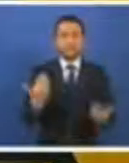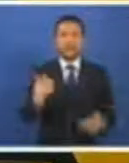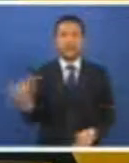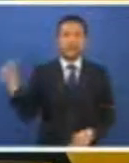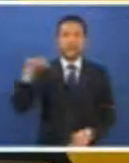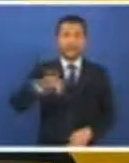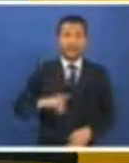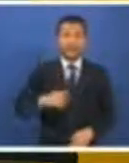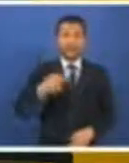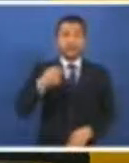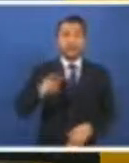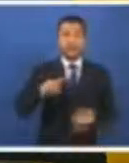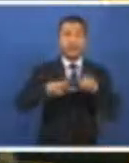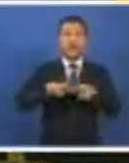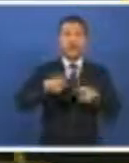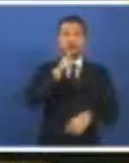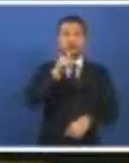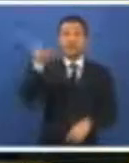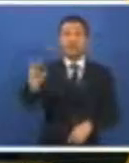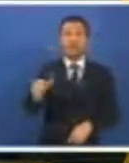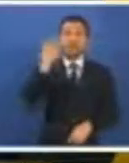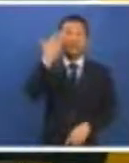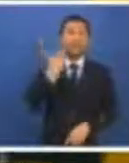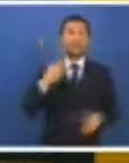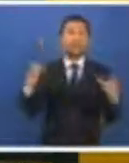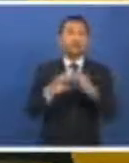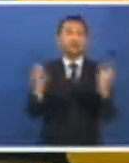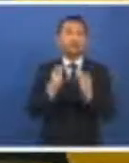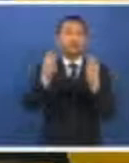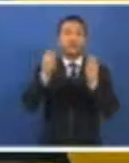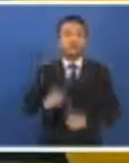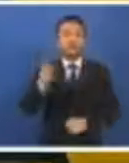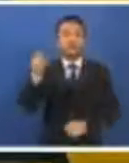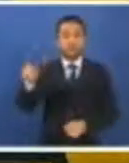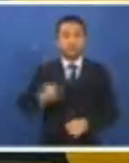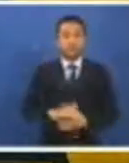Gelirken Binali Bey'i izledim, grup toplantısı yapıyor.